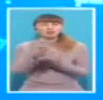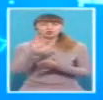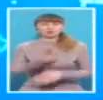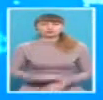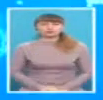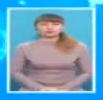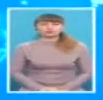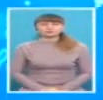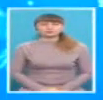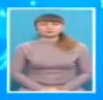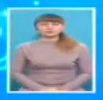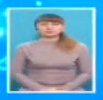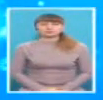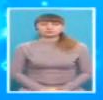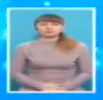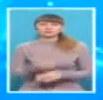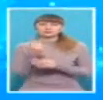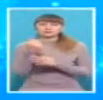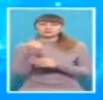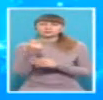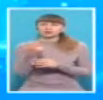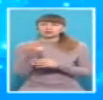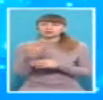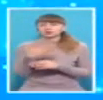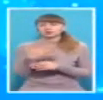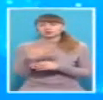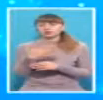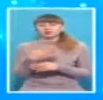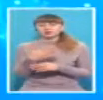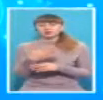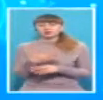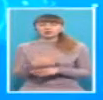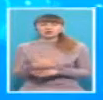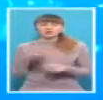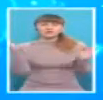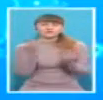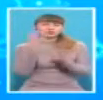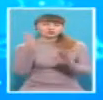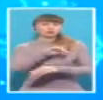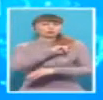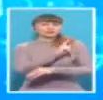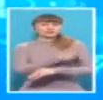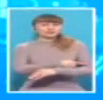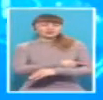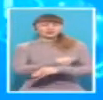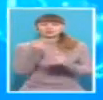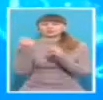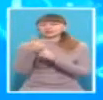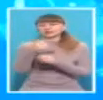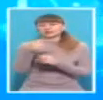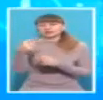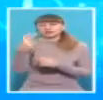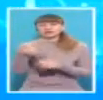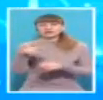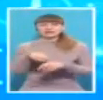метрге дейін жетеді. Кей аумақтарда қарлы боран соғуы ықтимал. Ауырайының күрт құбылуына байланысты полицейлер мен көлік жүргізушілері